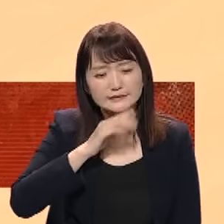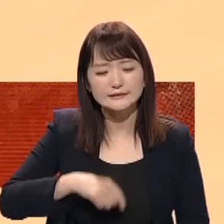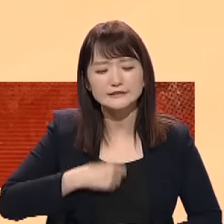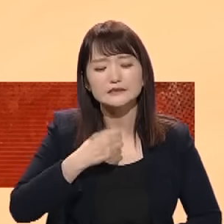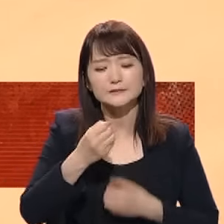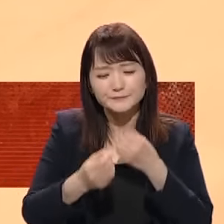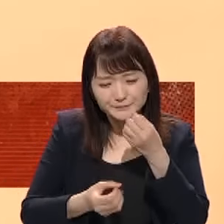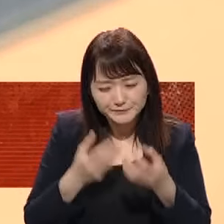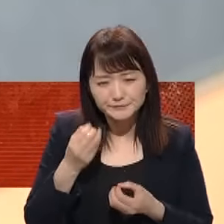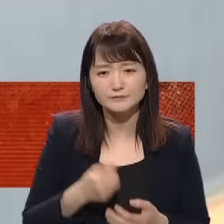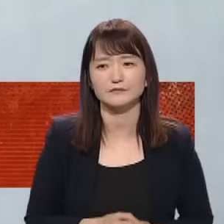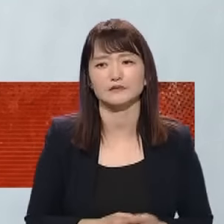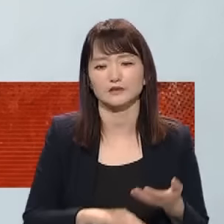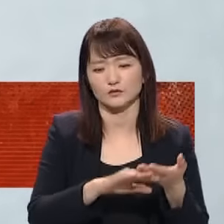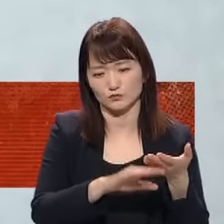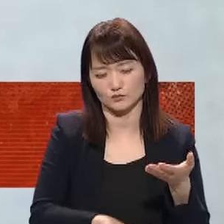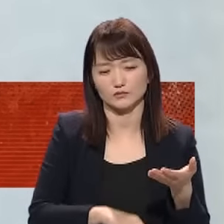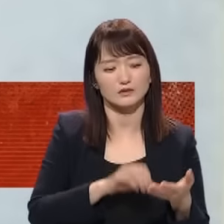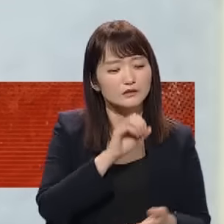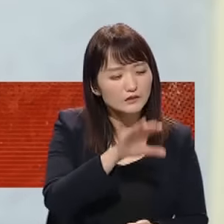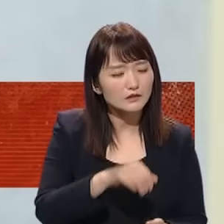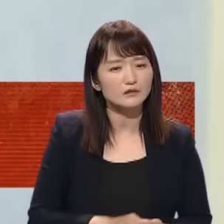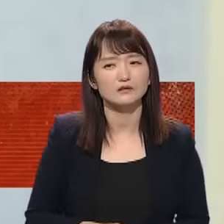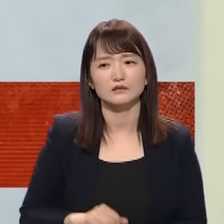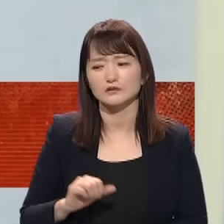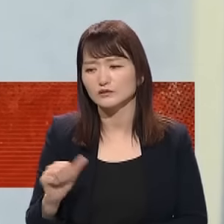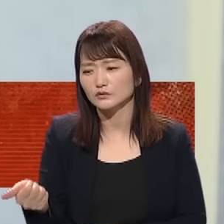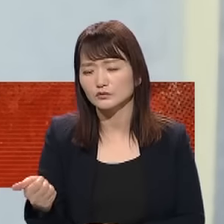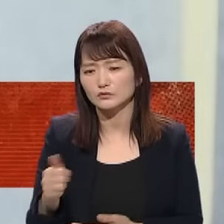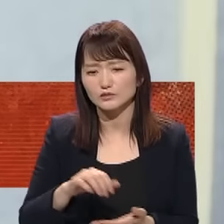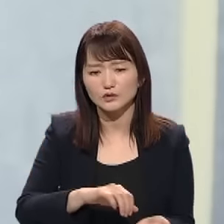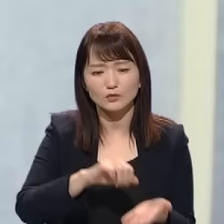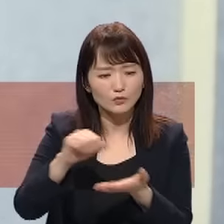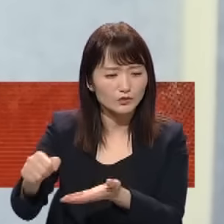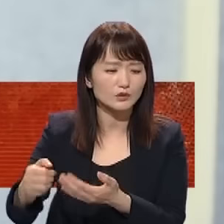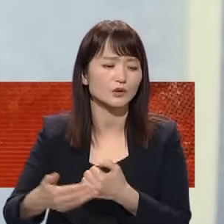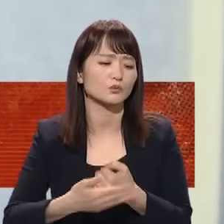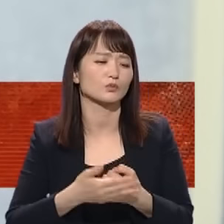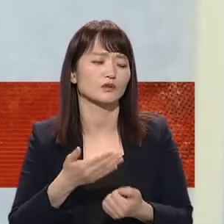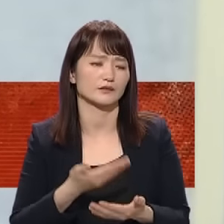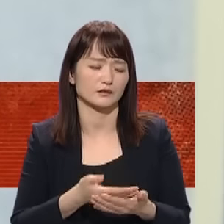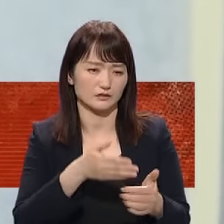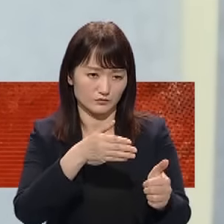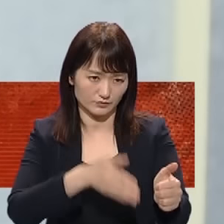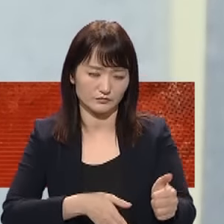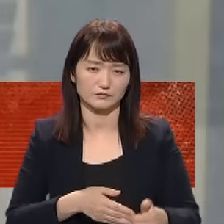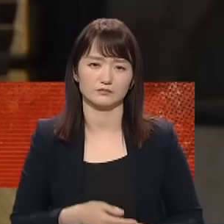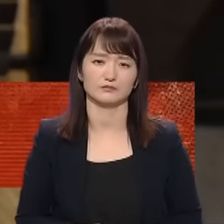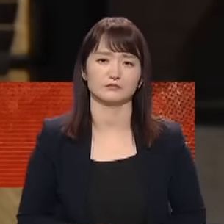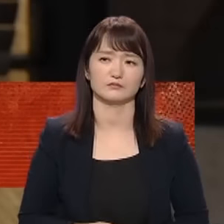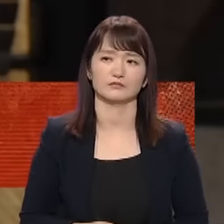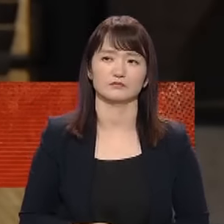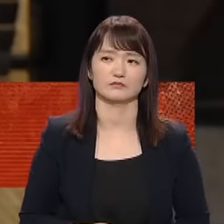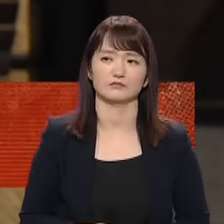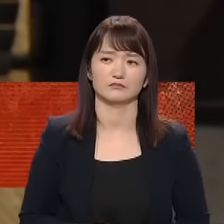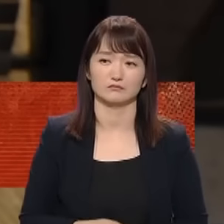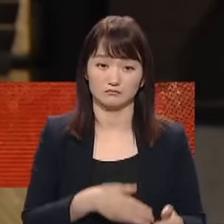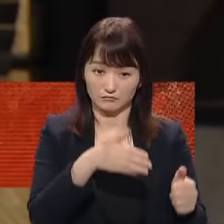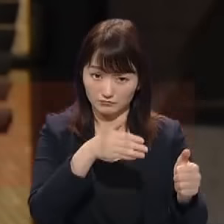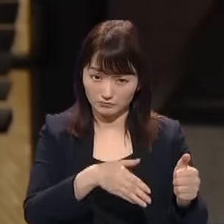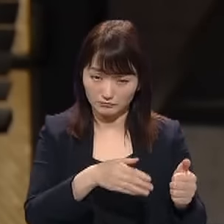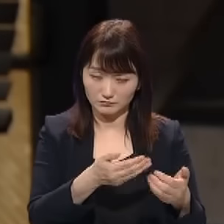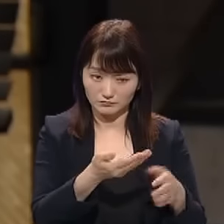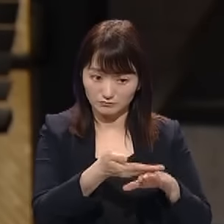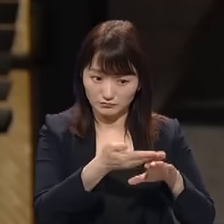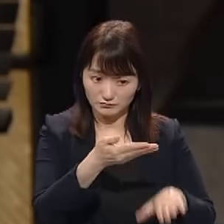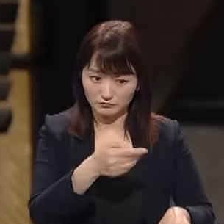그 후배들이 있는 데서 시신도 옮기는 걸 좀 도와달라 이렇게 부탁을 합니다. 그러니까 이제 이 부탁을 받은 그